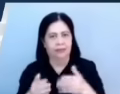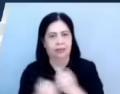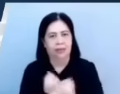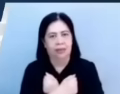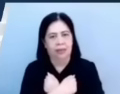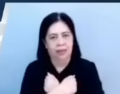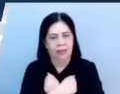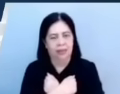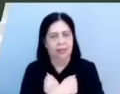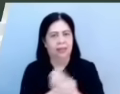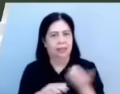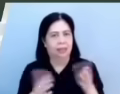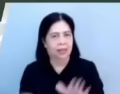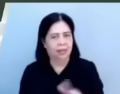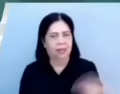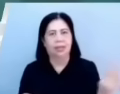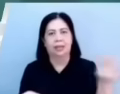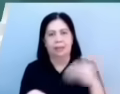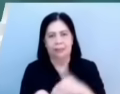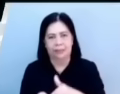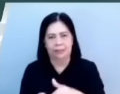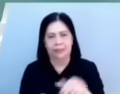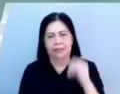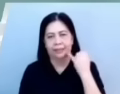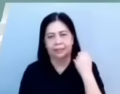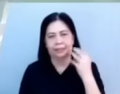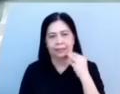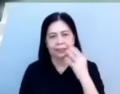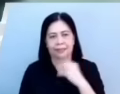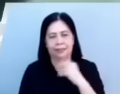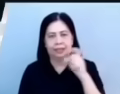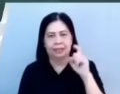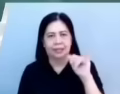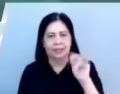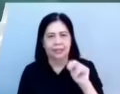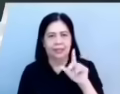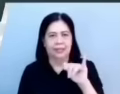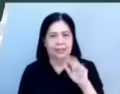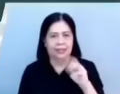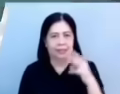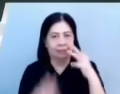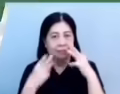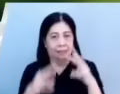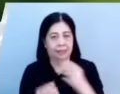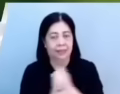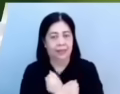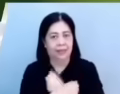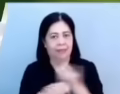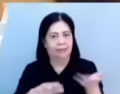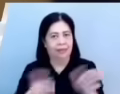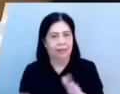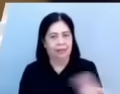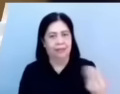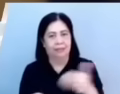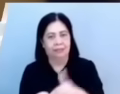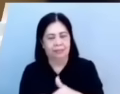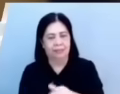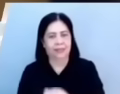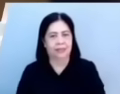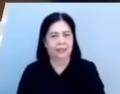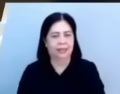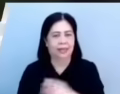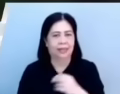Die, Repeat starring Jenelle Mercado at Cian Lim. Mapapanood ng Love, Die, Repeat at Asawa na Asawa Ko